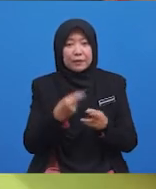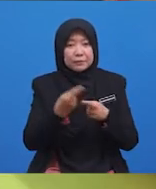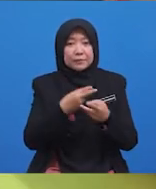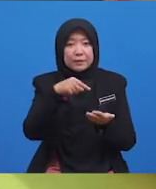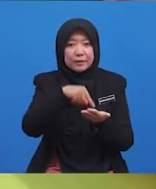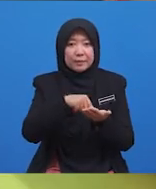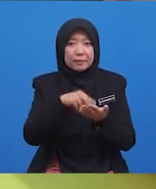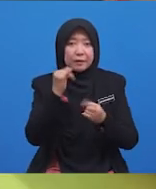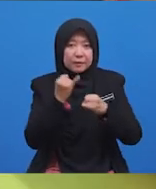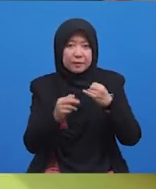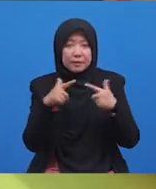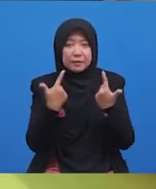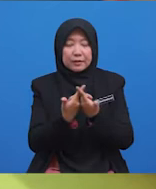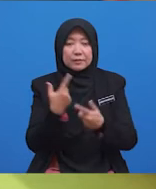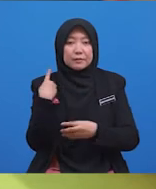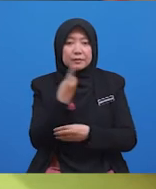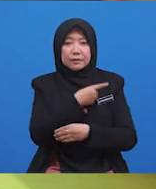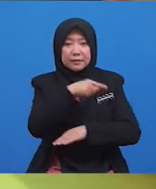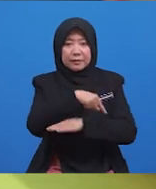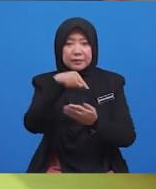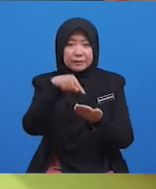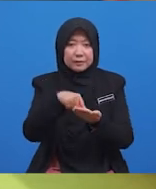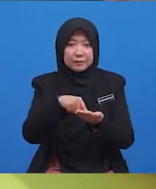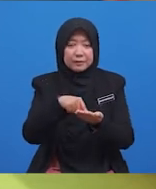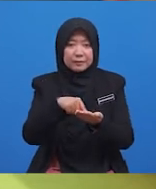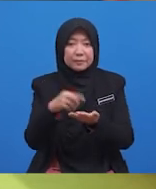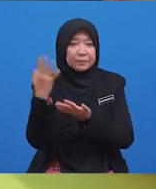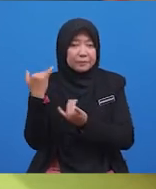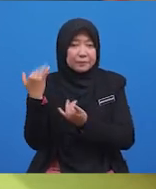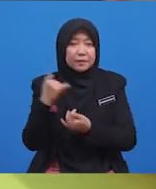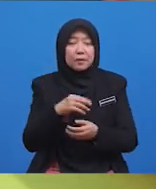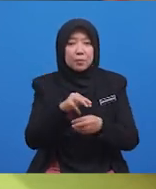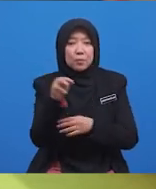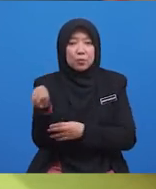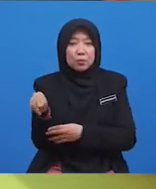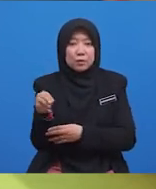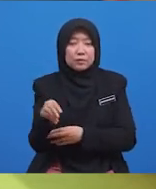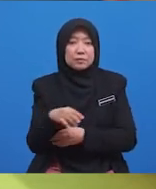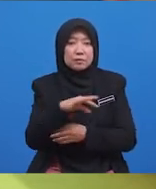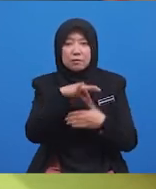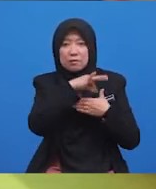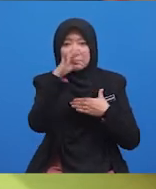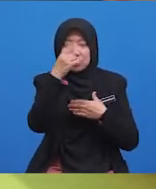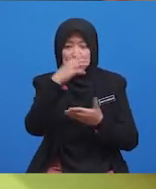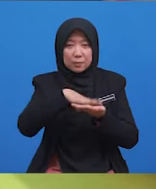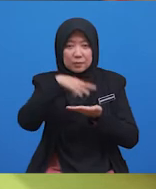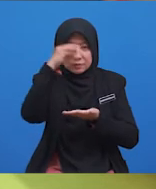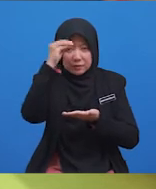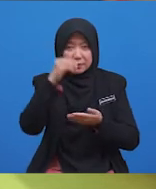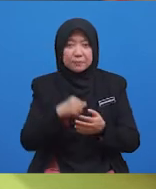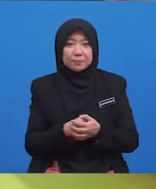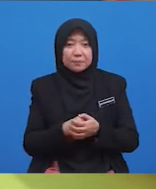rumusan ini, berakhirlah kelas kita pada hari ini. Semoga murid-murid sentiasa bersemangat untuk